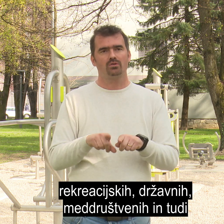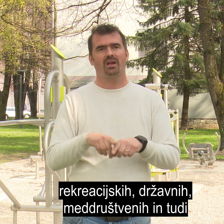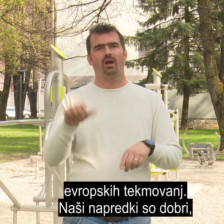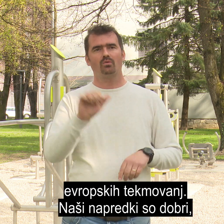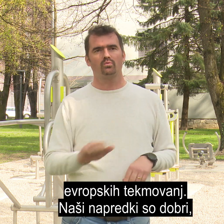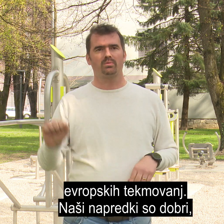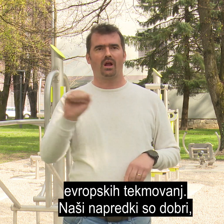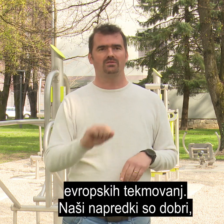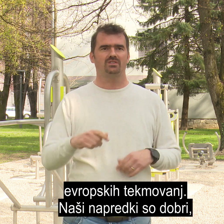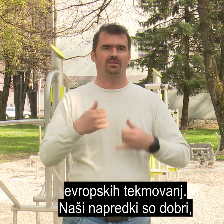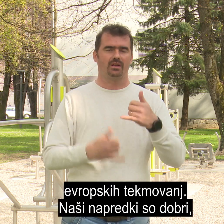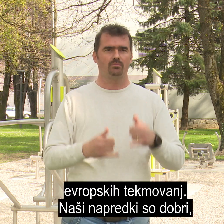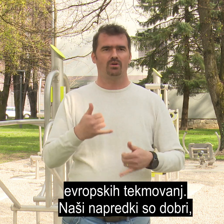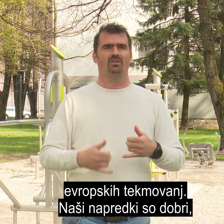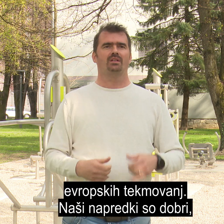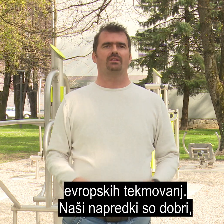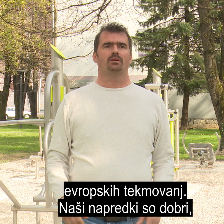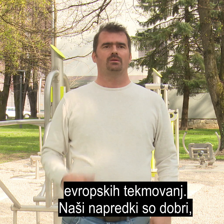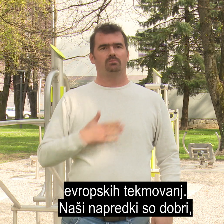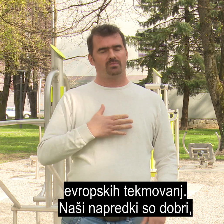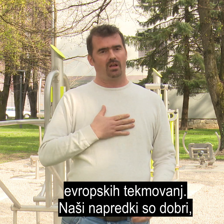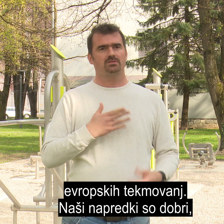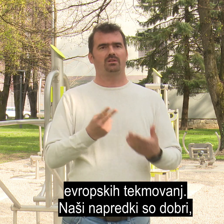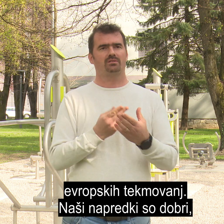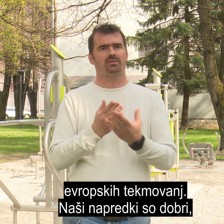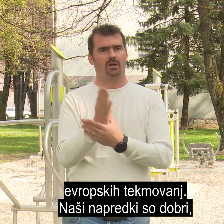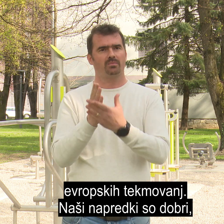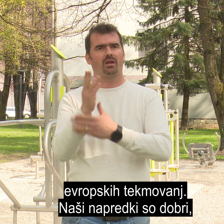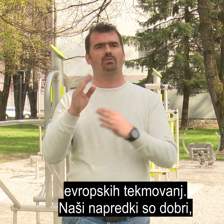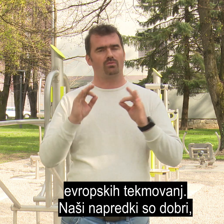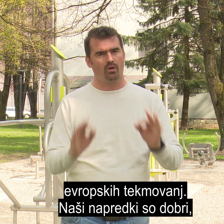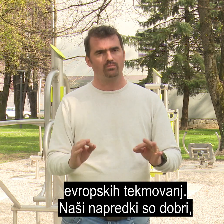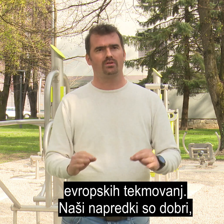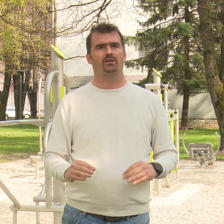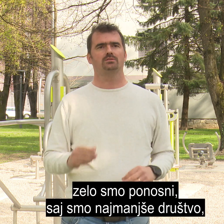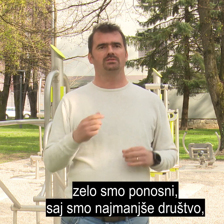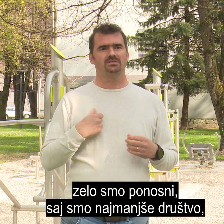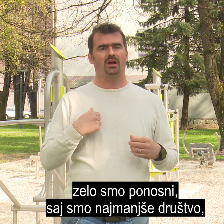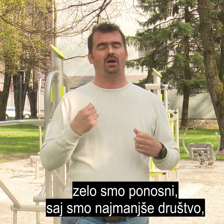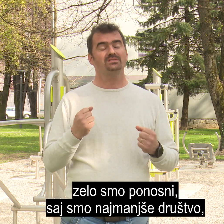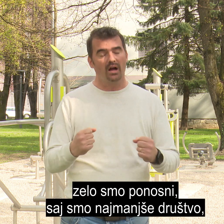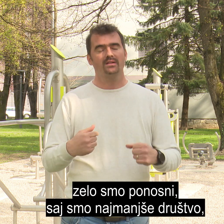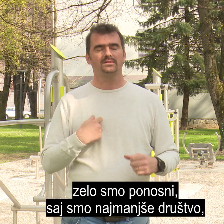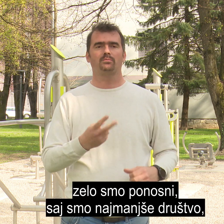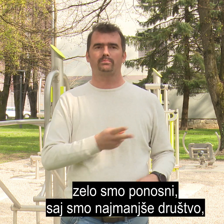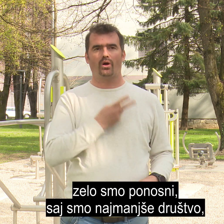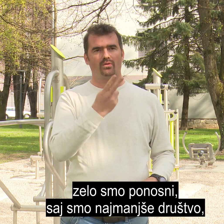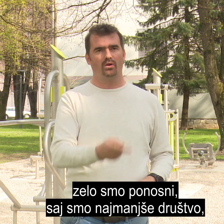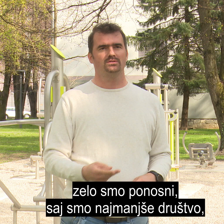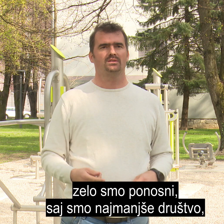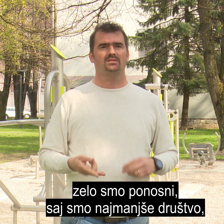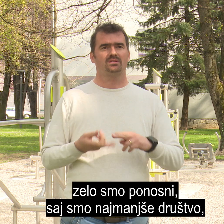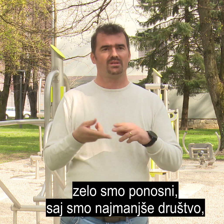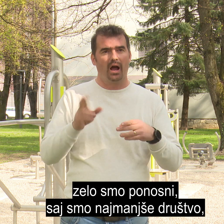evropskih. Naši napredki so dobri, zelo smo ponosni, saj smo najmanjše